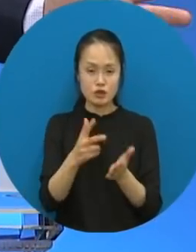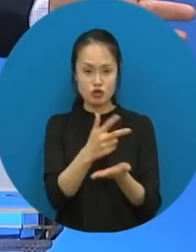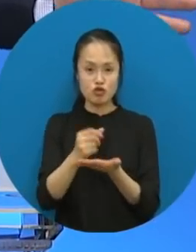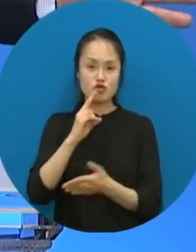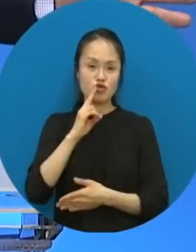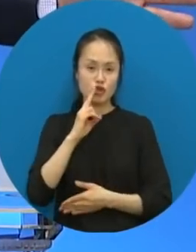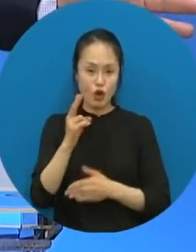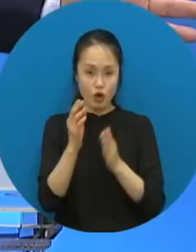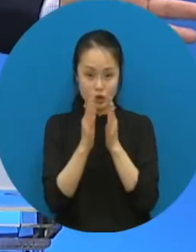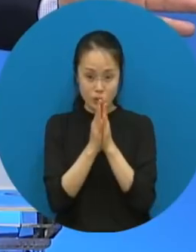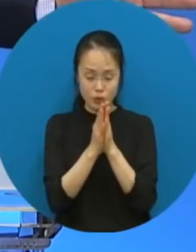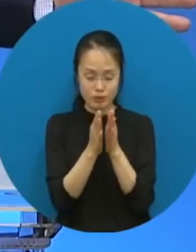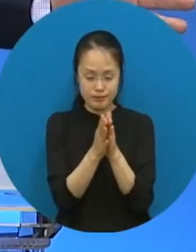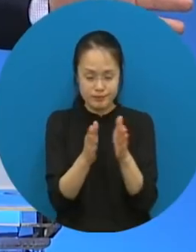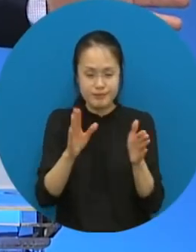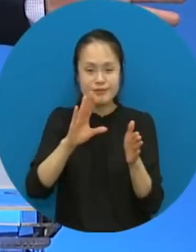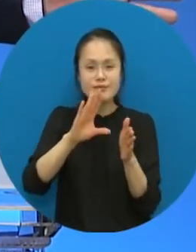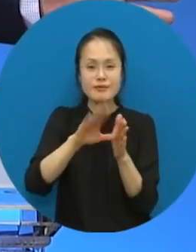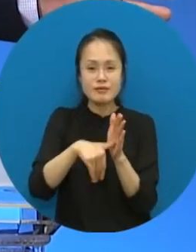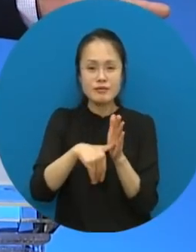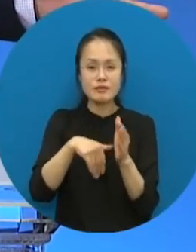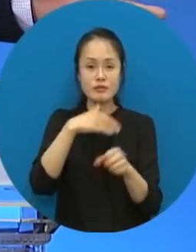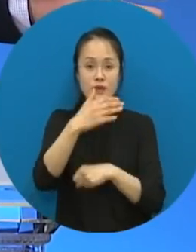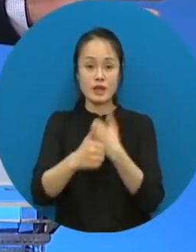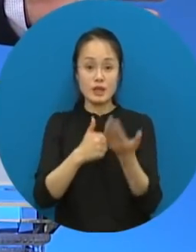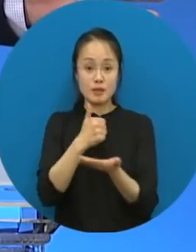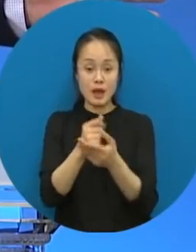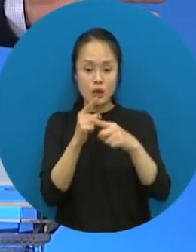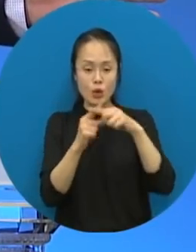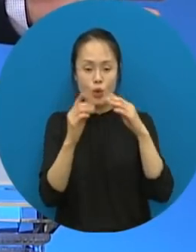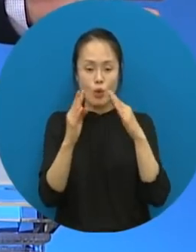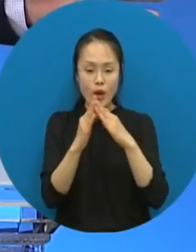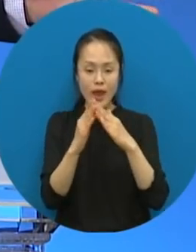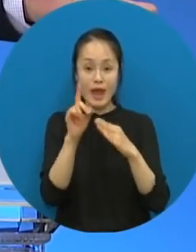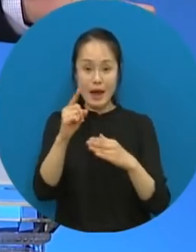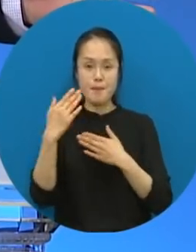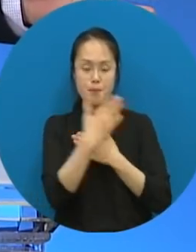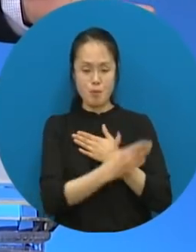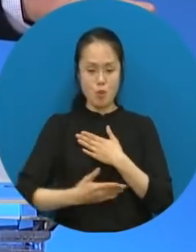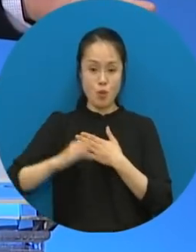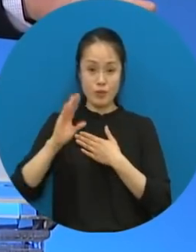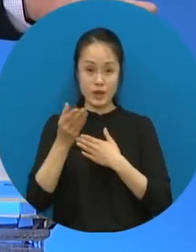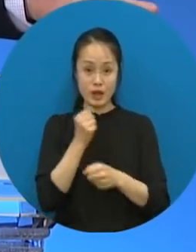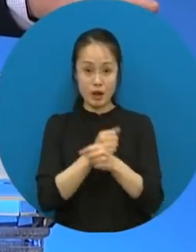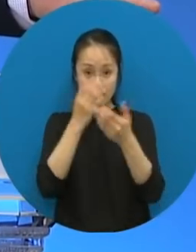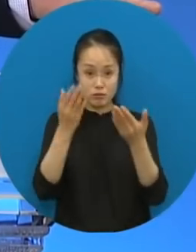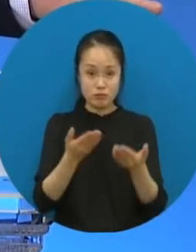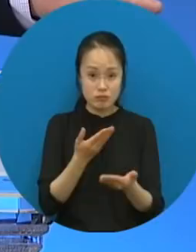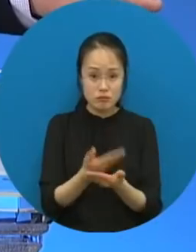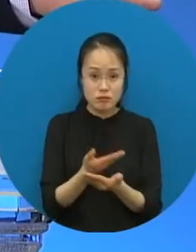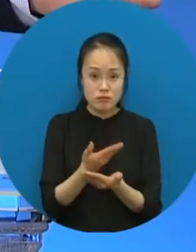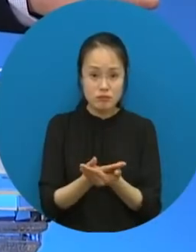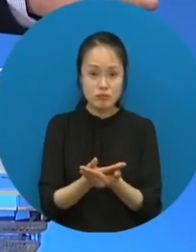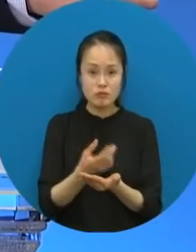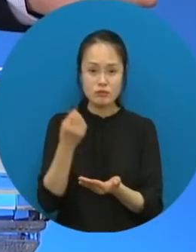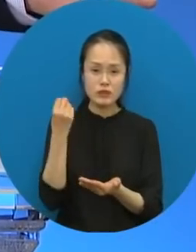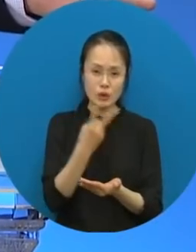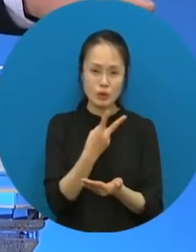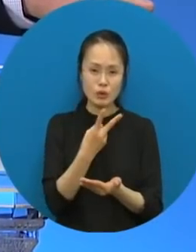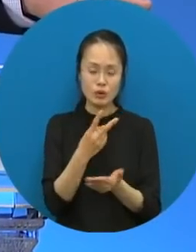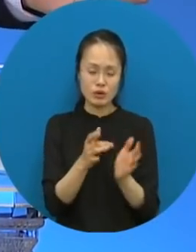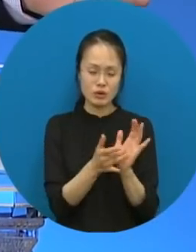때 하나님의 교회가 한 몸이 되게 하여 주시고 그러나 머리 된 자 단 한 번 예수